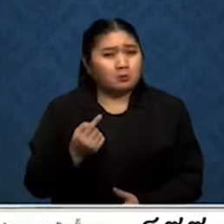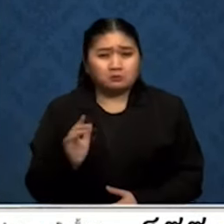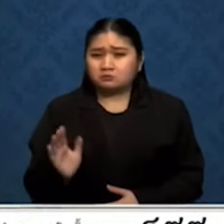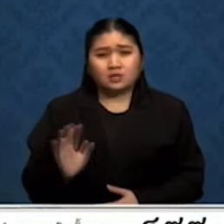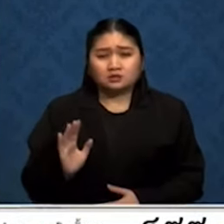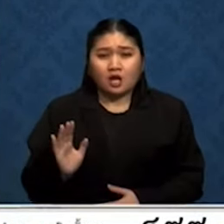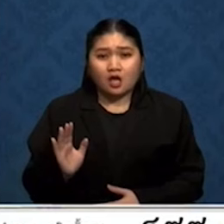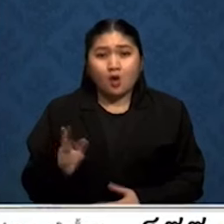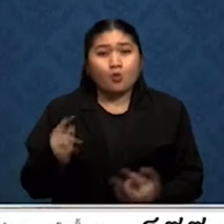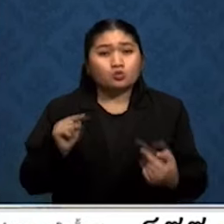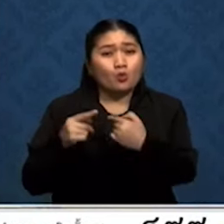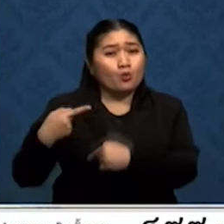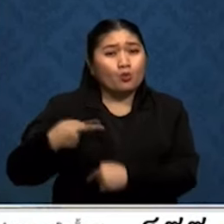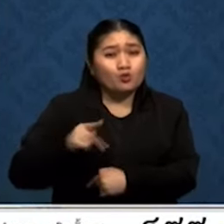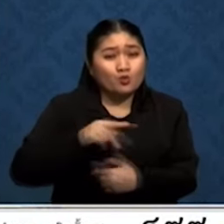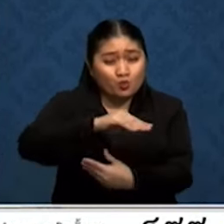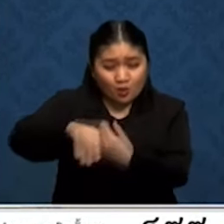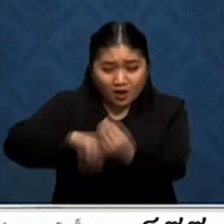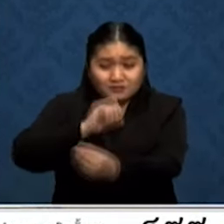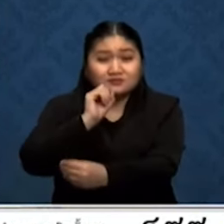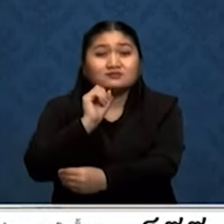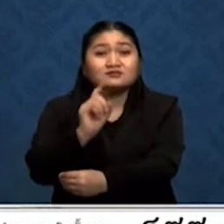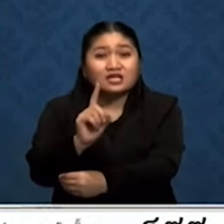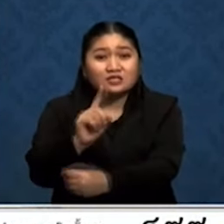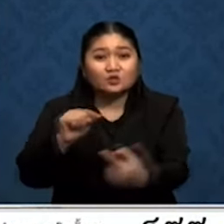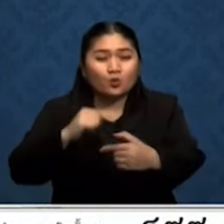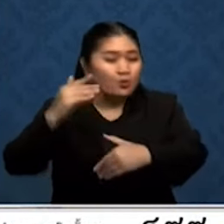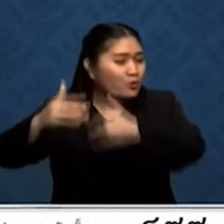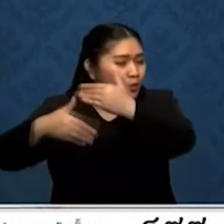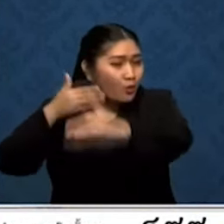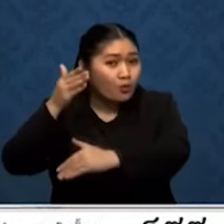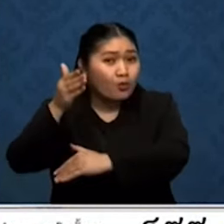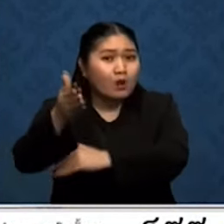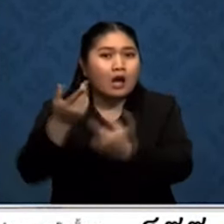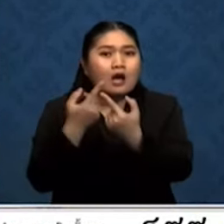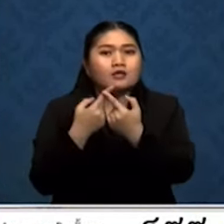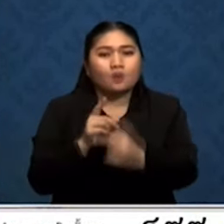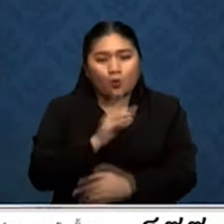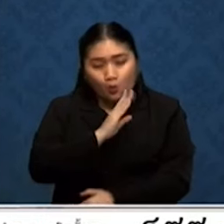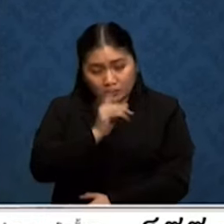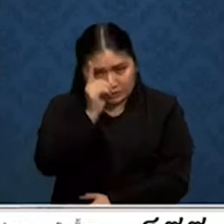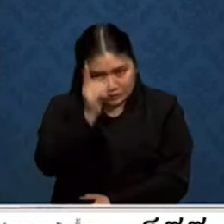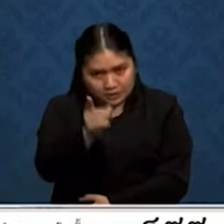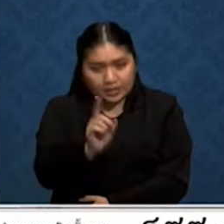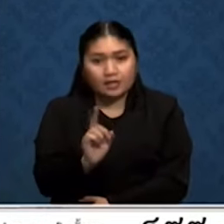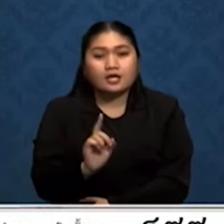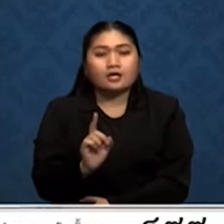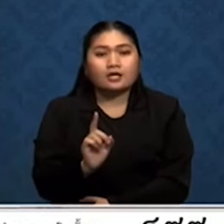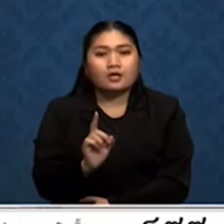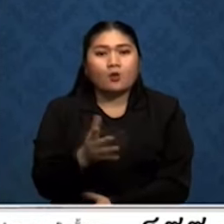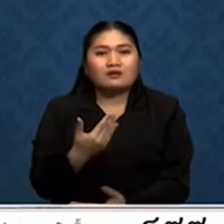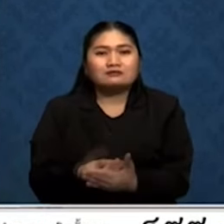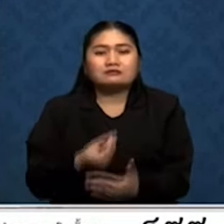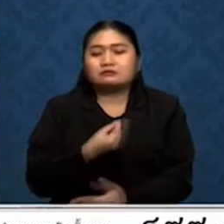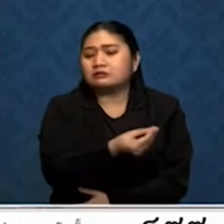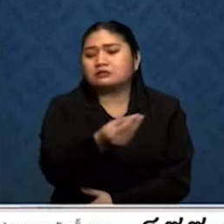แล้วกจะเป็นประโยชน์ต่อเศษฐกิจในการพัฒนาต่ไปแต่มนนี้คามจิไม่พ้นว่าที่แจกไปเนี่ย แจ